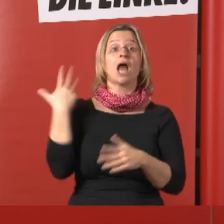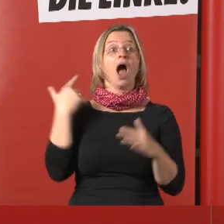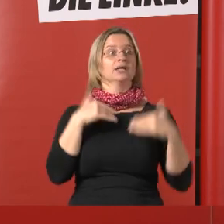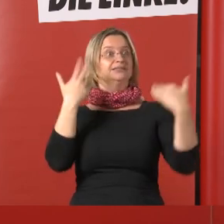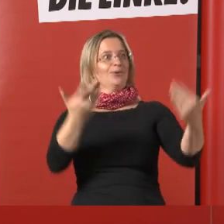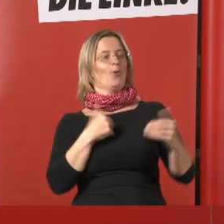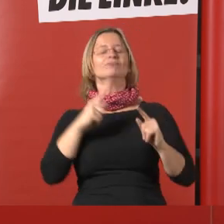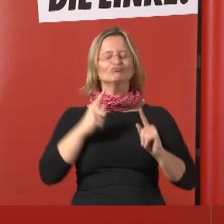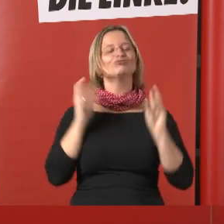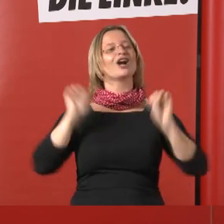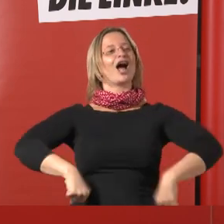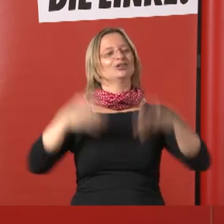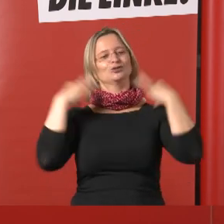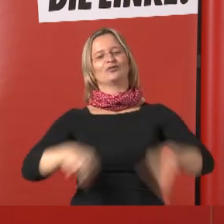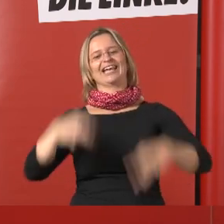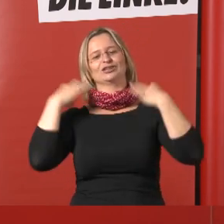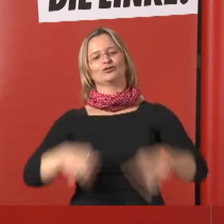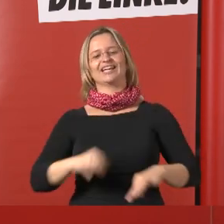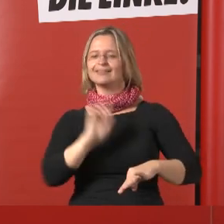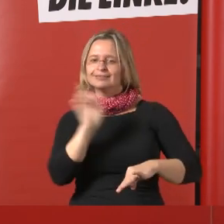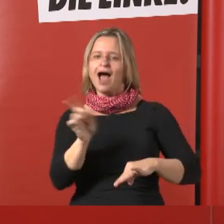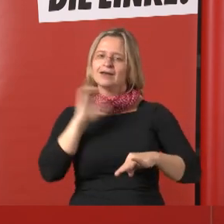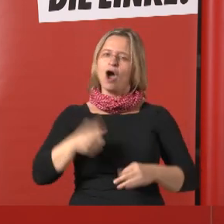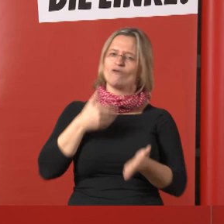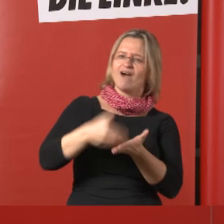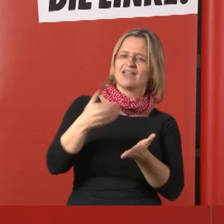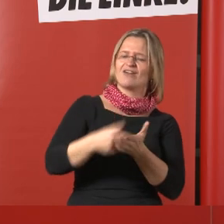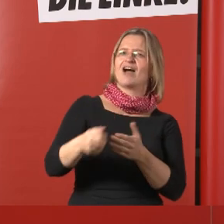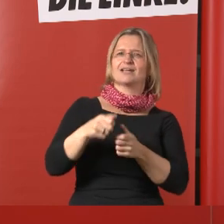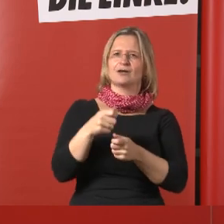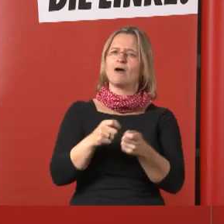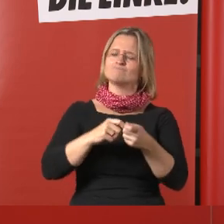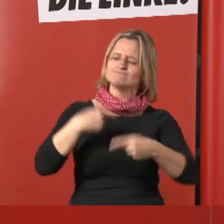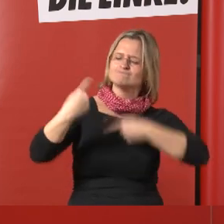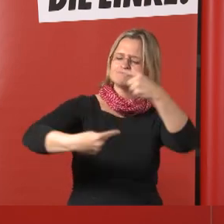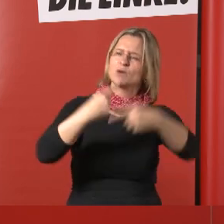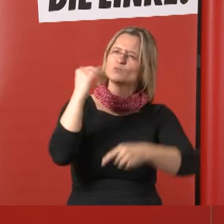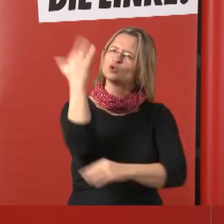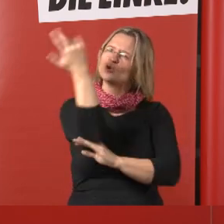uns nicht mit Gewissheiten, mit vermeintlichen Gewissheiten zufrieden zu geben, sondern ganz im Gegenteil,